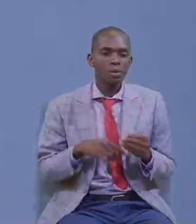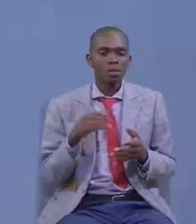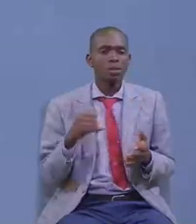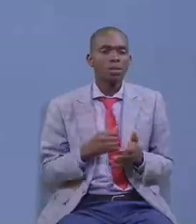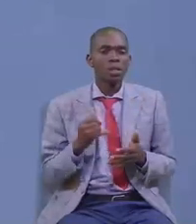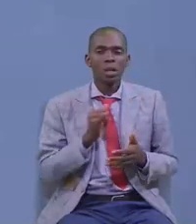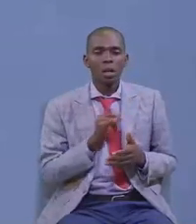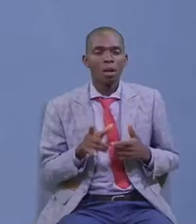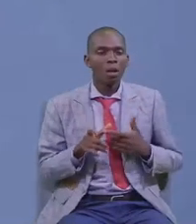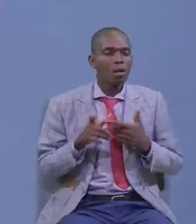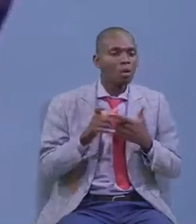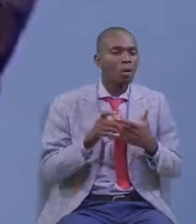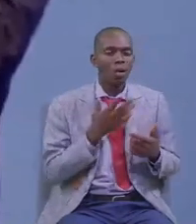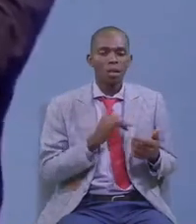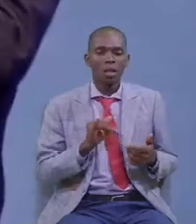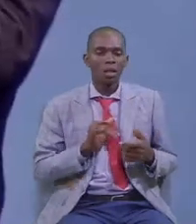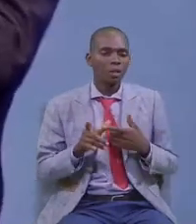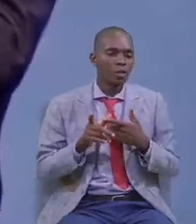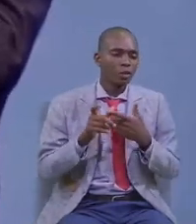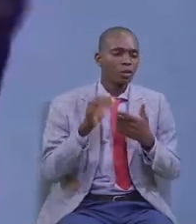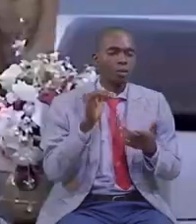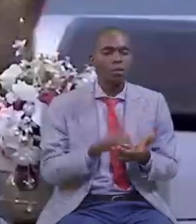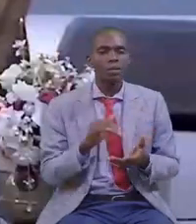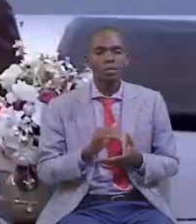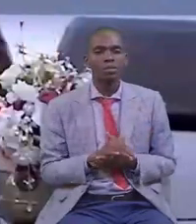Je fais et je le fais encore.